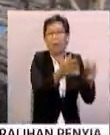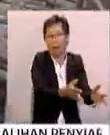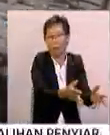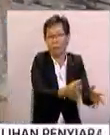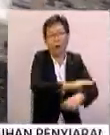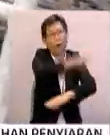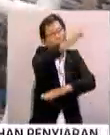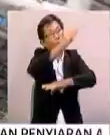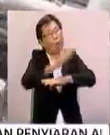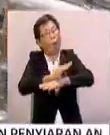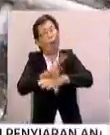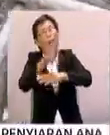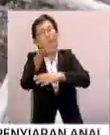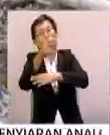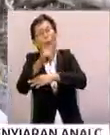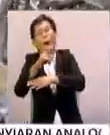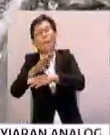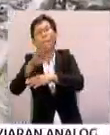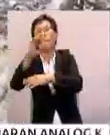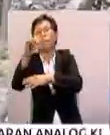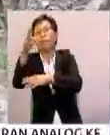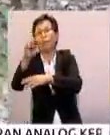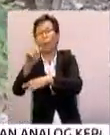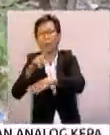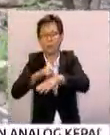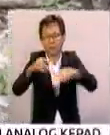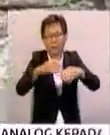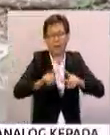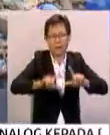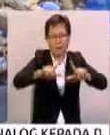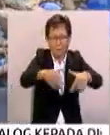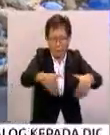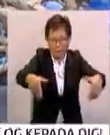Bukit Wang Burma di Wang Kelian yang terletak di sempadan Malaysia-Thailand.